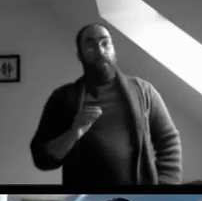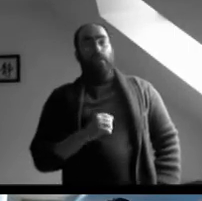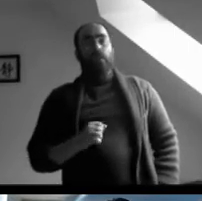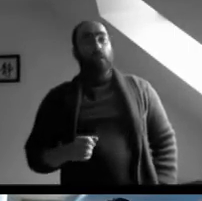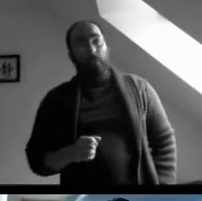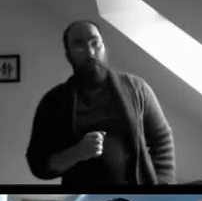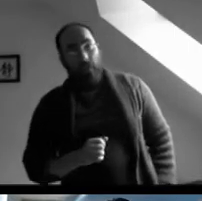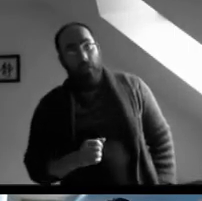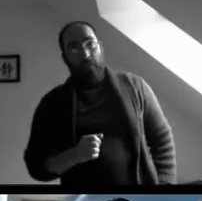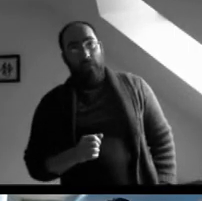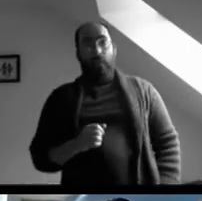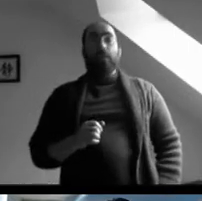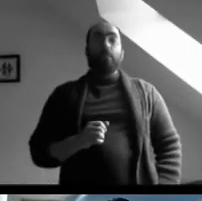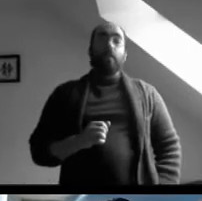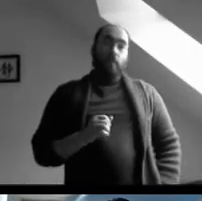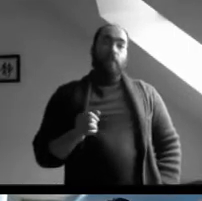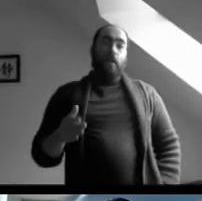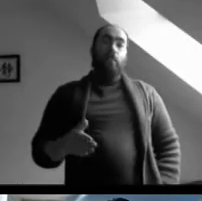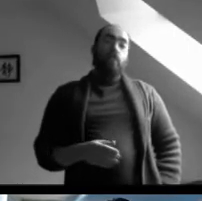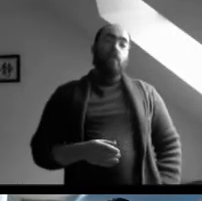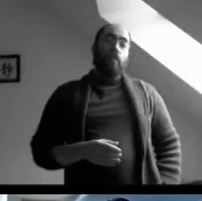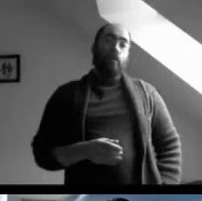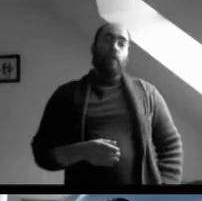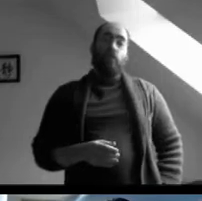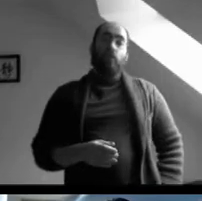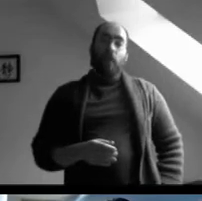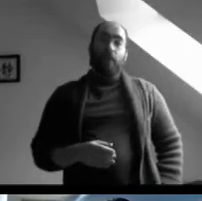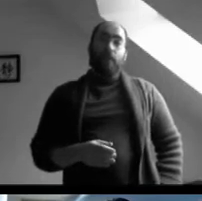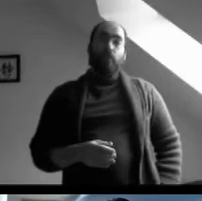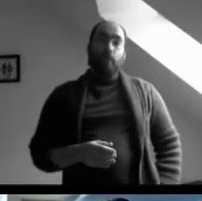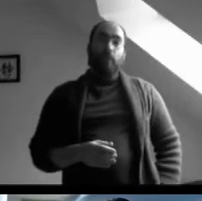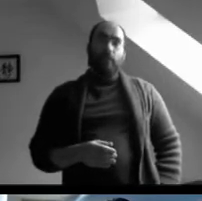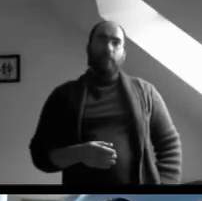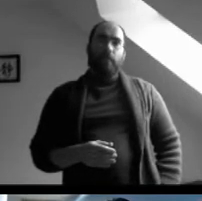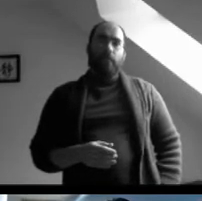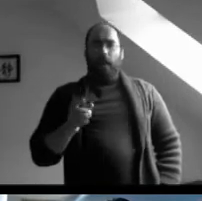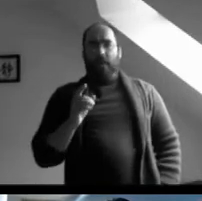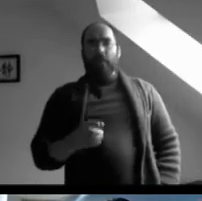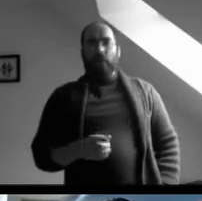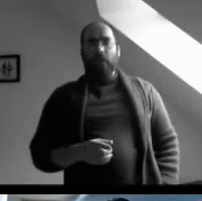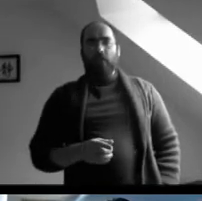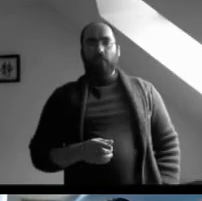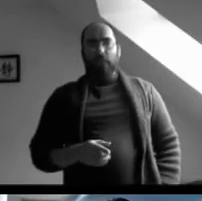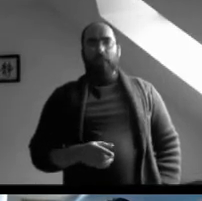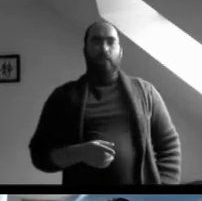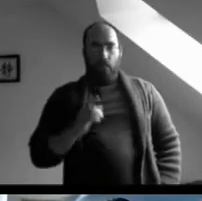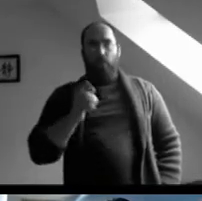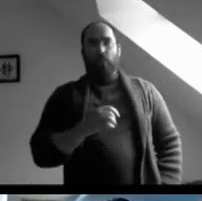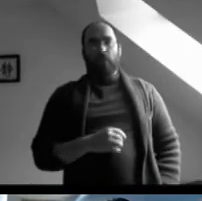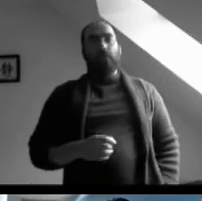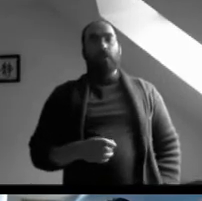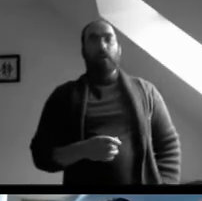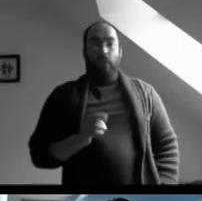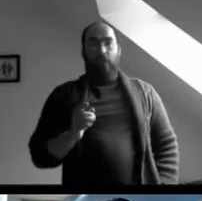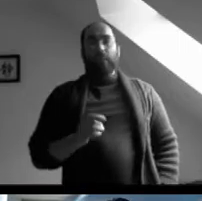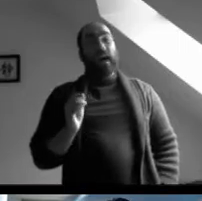Mais je n'en veux pas vraiment à ces pauvres esprits qui manquent clairement de culture et d'éducation pour apprécier la puissance d'un tel film. Last Train to Busan rejoue une